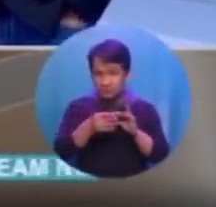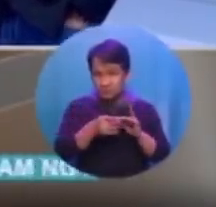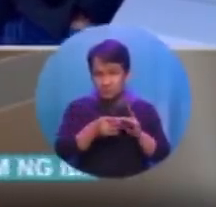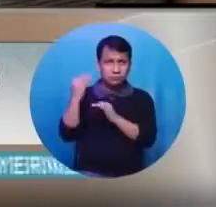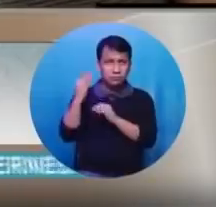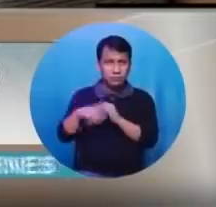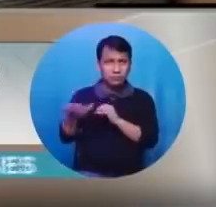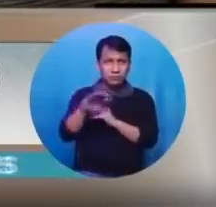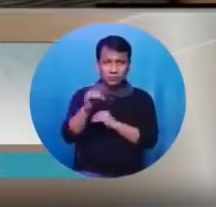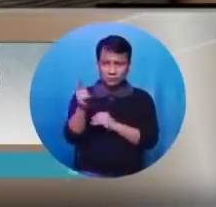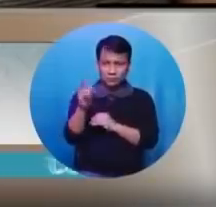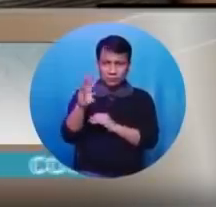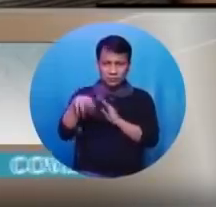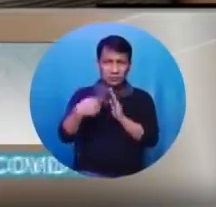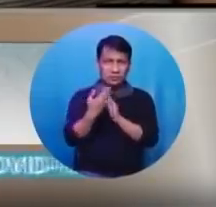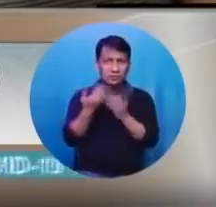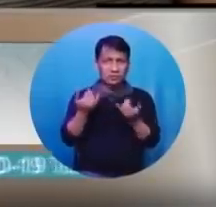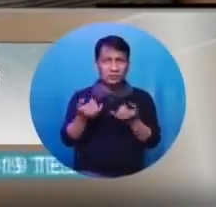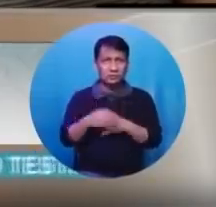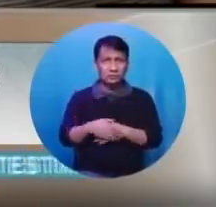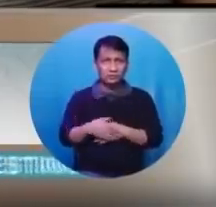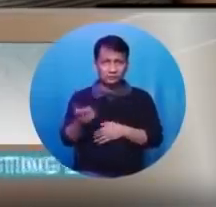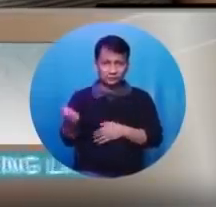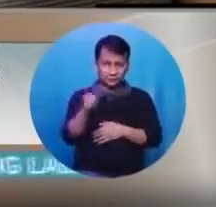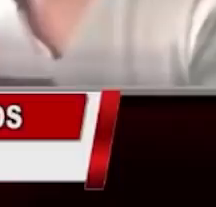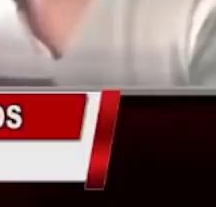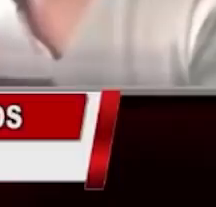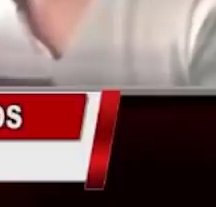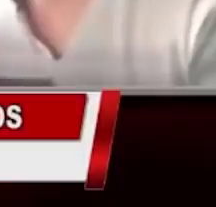nasa gobyerno, they have to act agad-agad itong